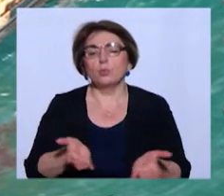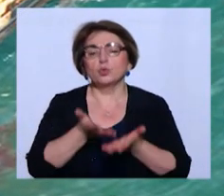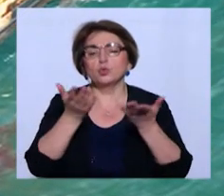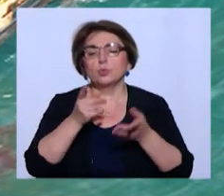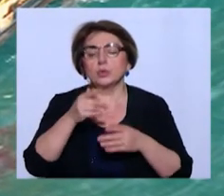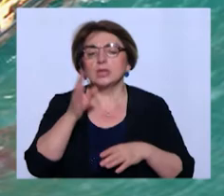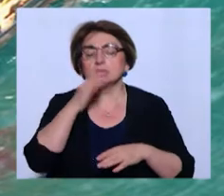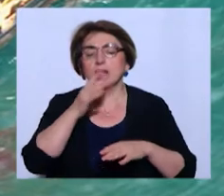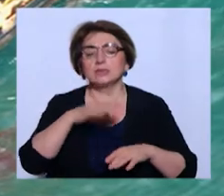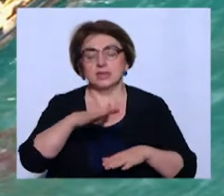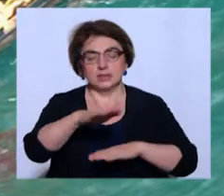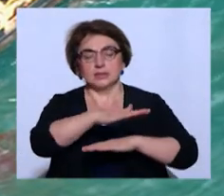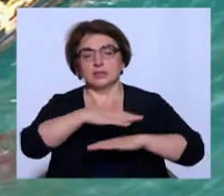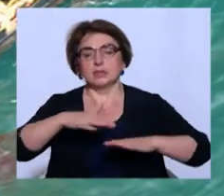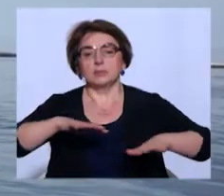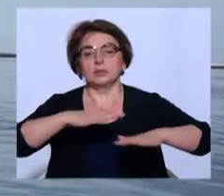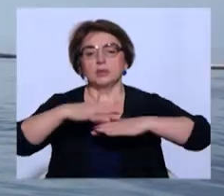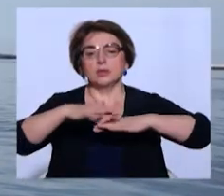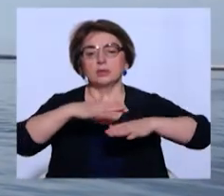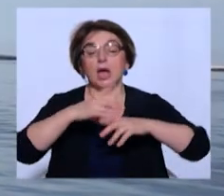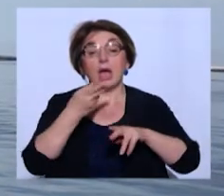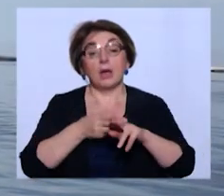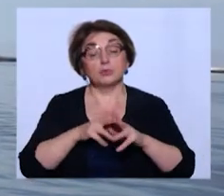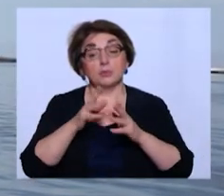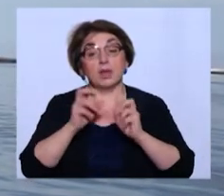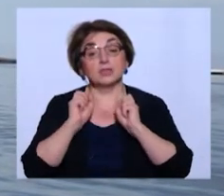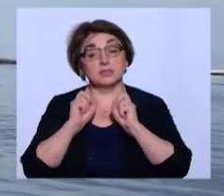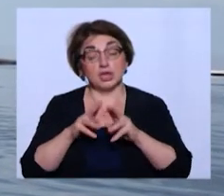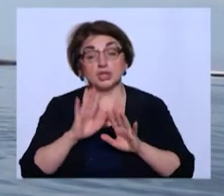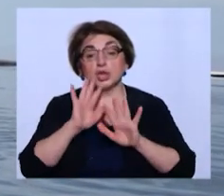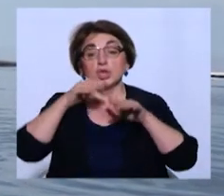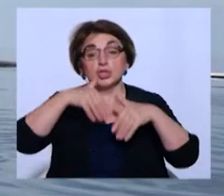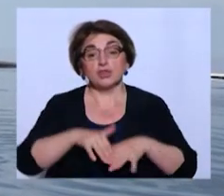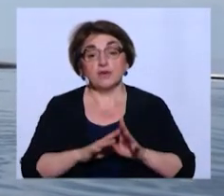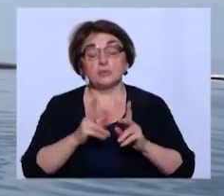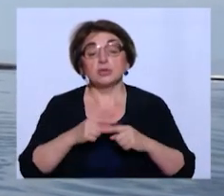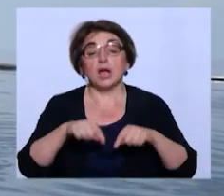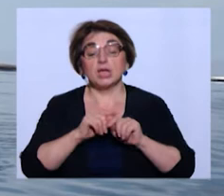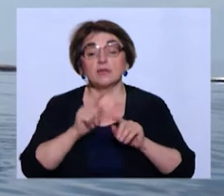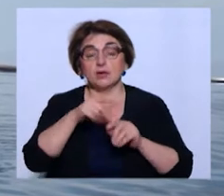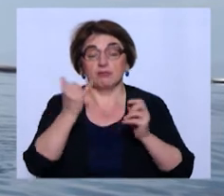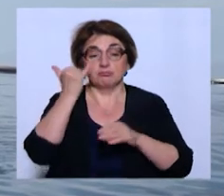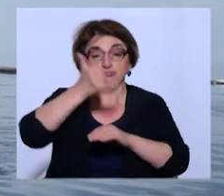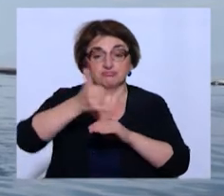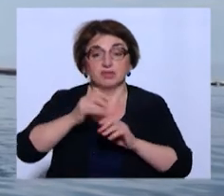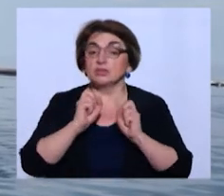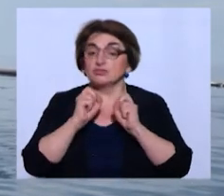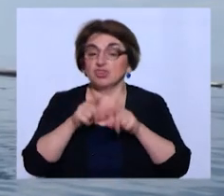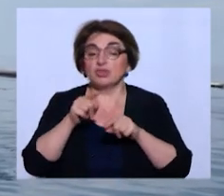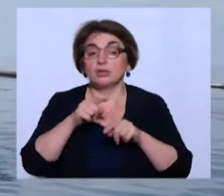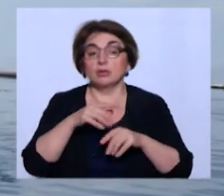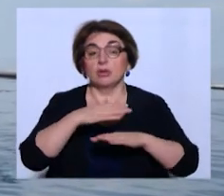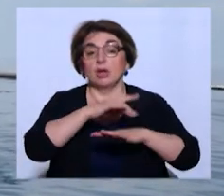ზედაპირზე ტივტივებს. და ამიტომ არის ზუსტად საშიში ზღვებსა და ოკეანეებში, თუ ნავთობის ჩაღვრა მოხდება, რადგან